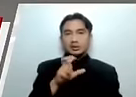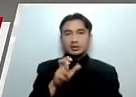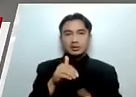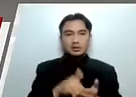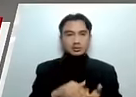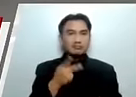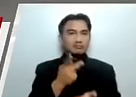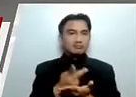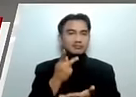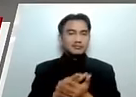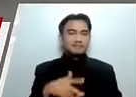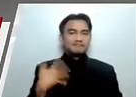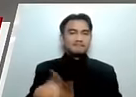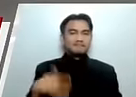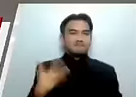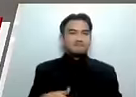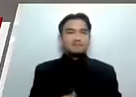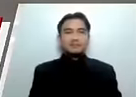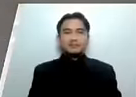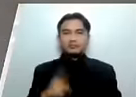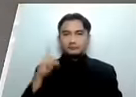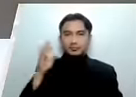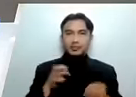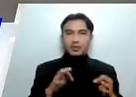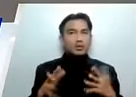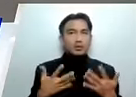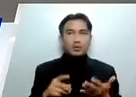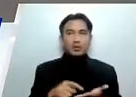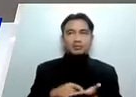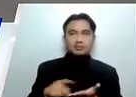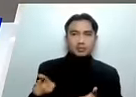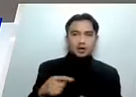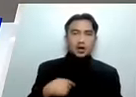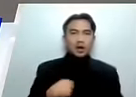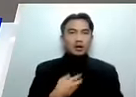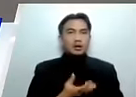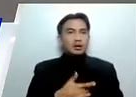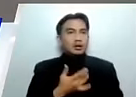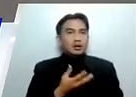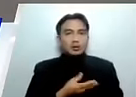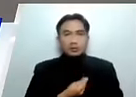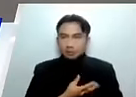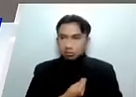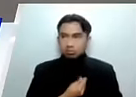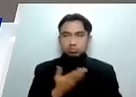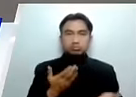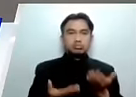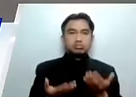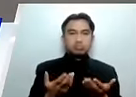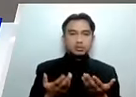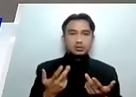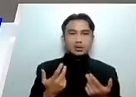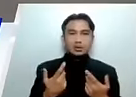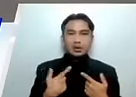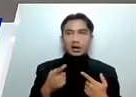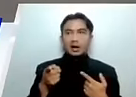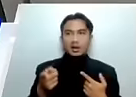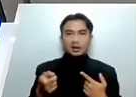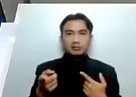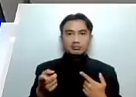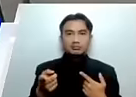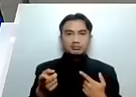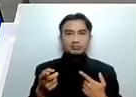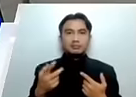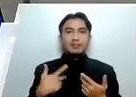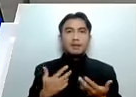ako, wala akong ibayad. Pinakakaba ko yung sinasabing nasa branch, ganun-ganito na raw ang kaso ko.